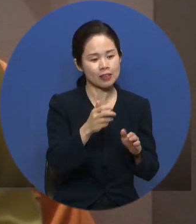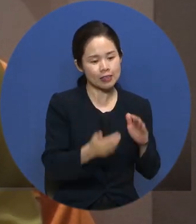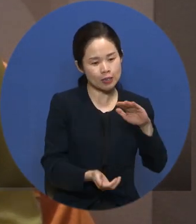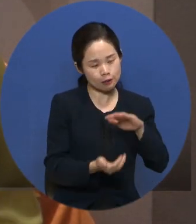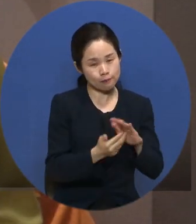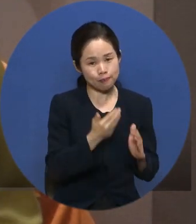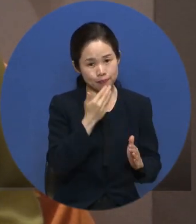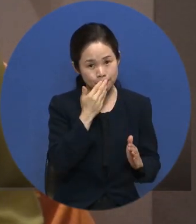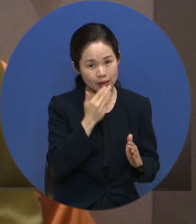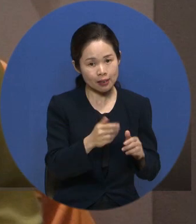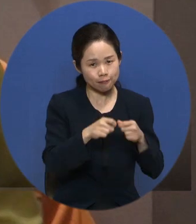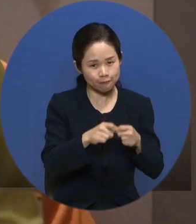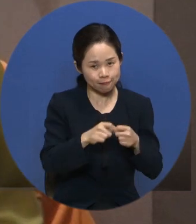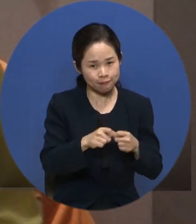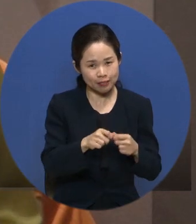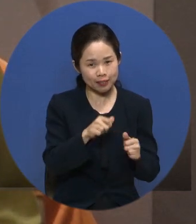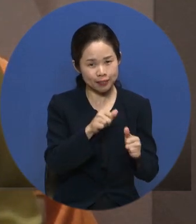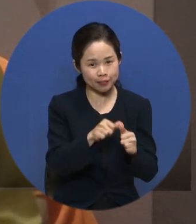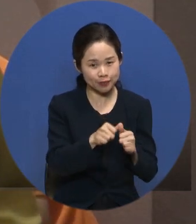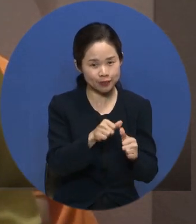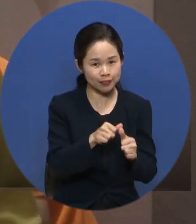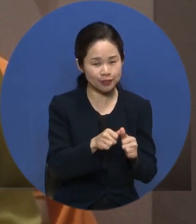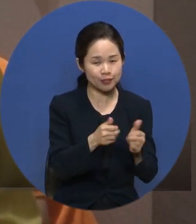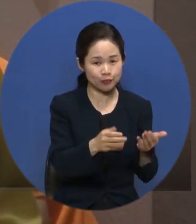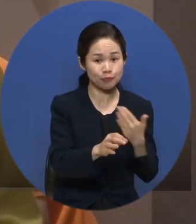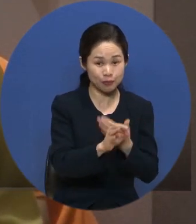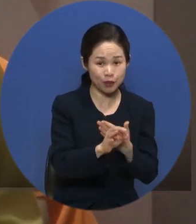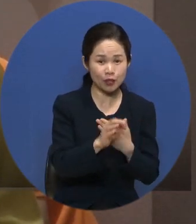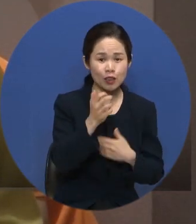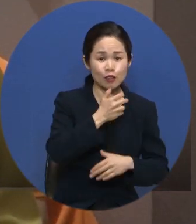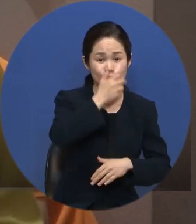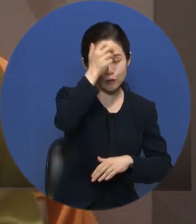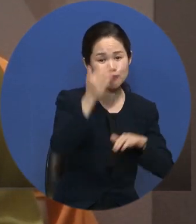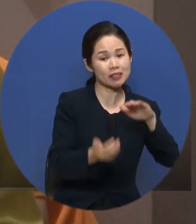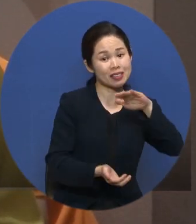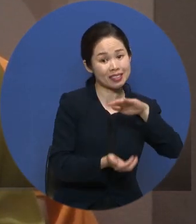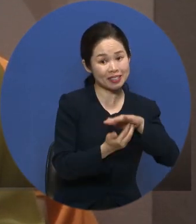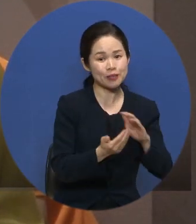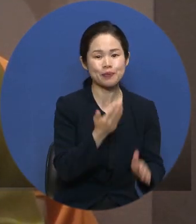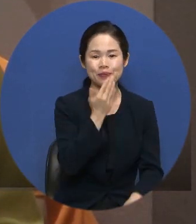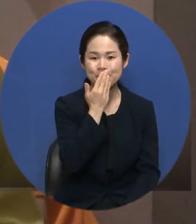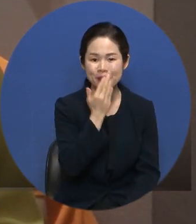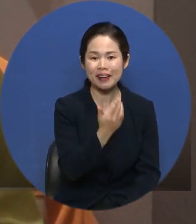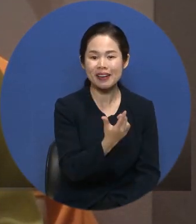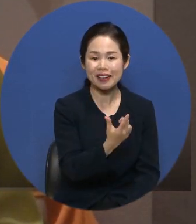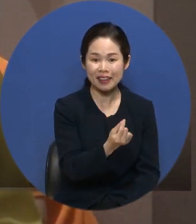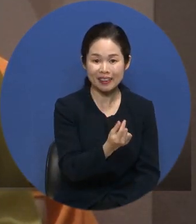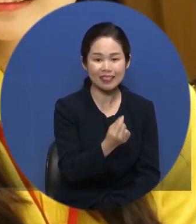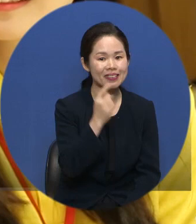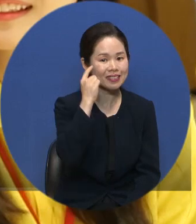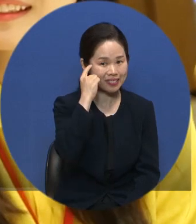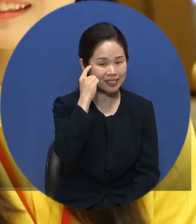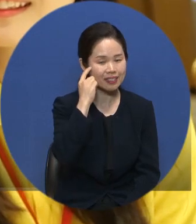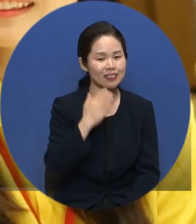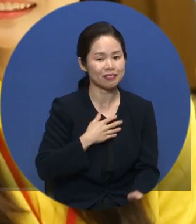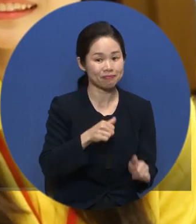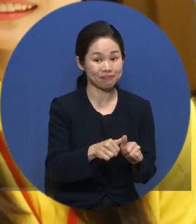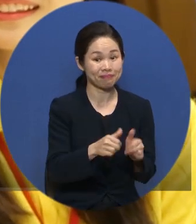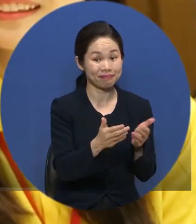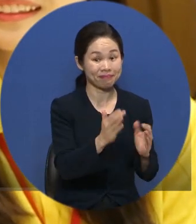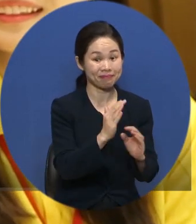호열이가 조금이나마 편하게 꿈을 찾지 않을 수 찾을 수 있을까 하는 생각에 지원하고 있습니다.